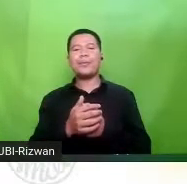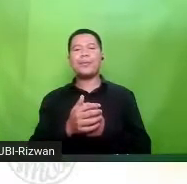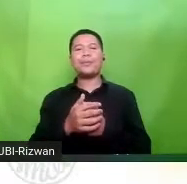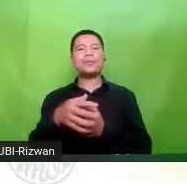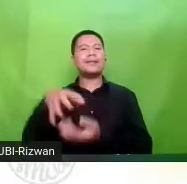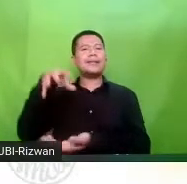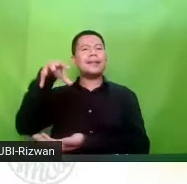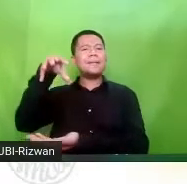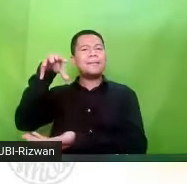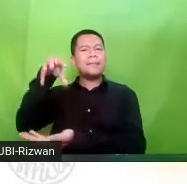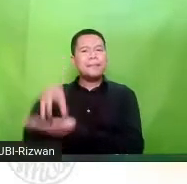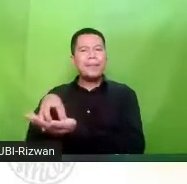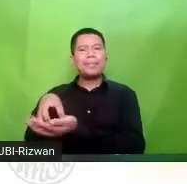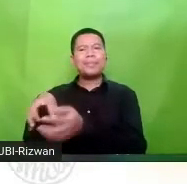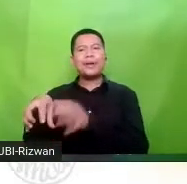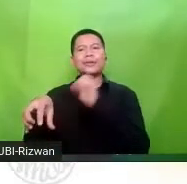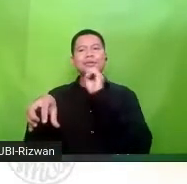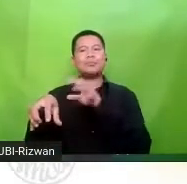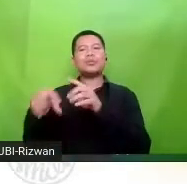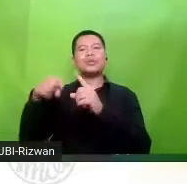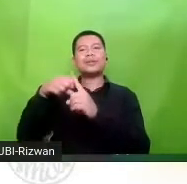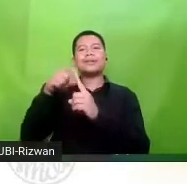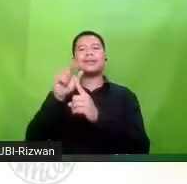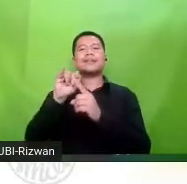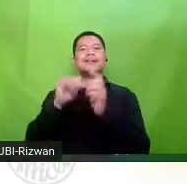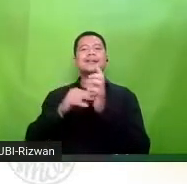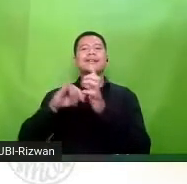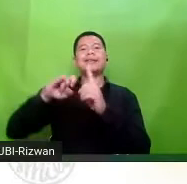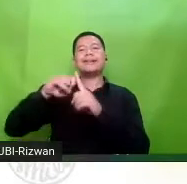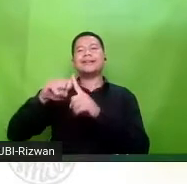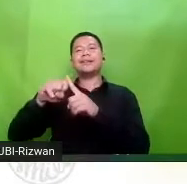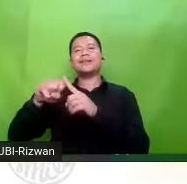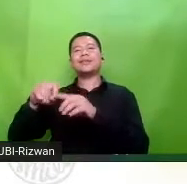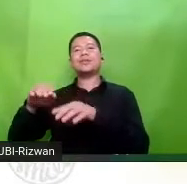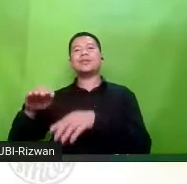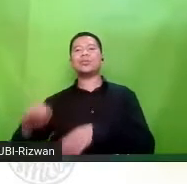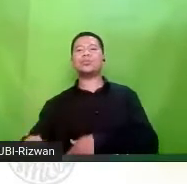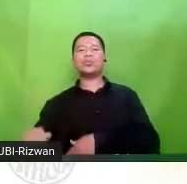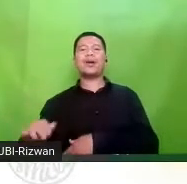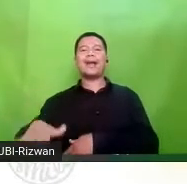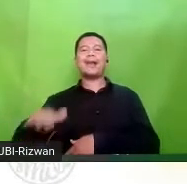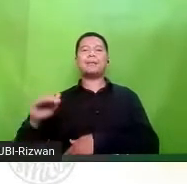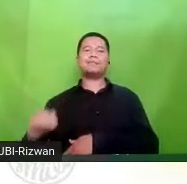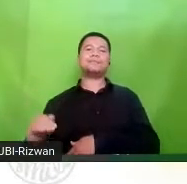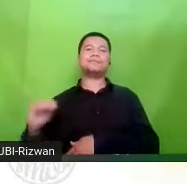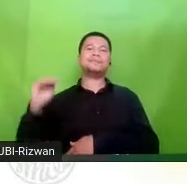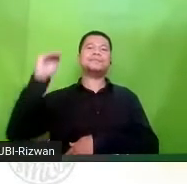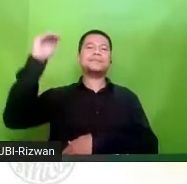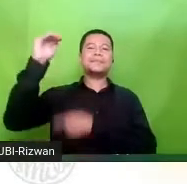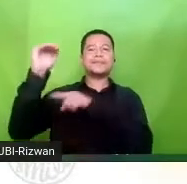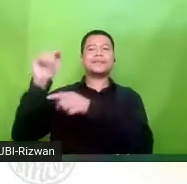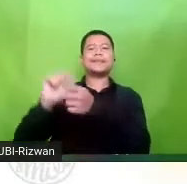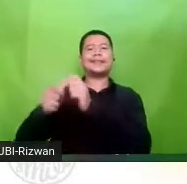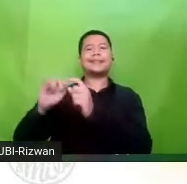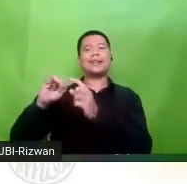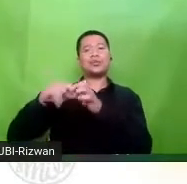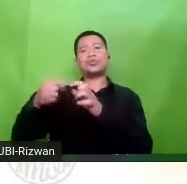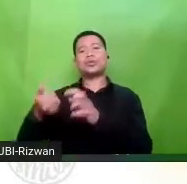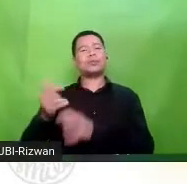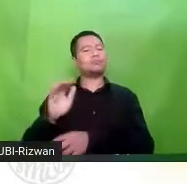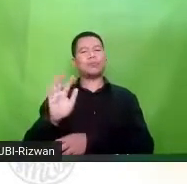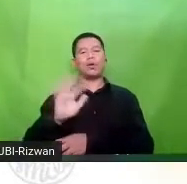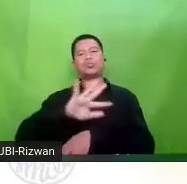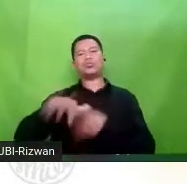yang disebut sebagai klinik tumbuh kembang anak bisa melakukan tes IQ ini. Khususnya